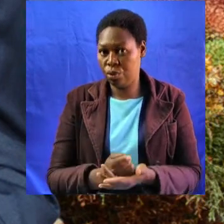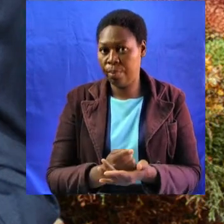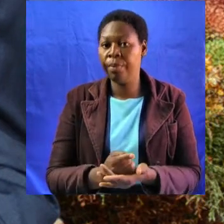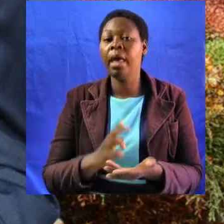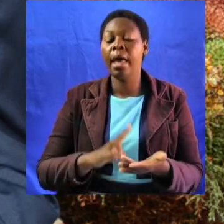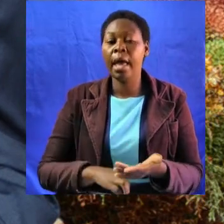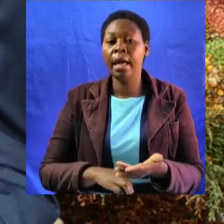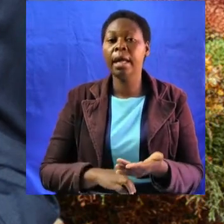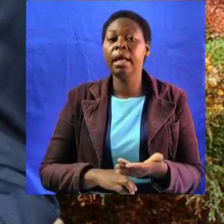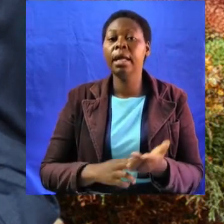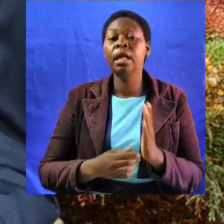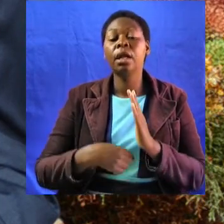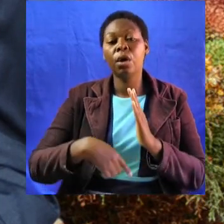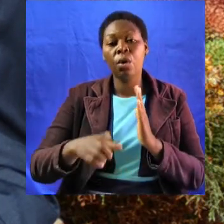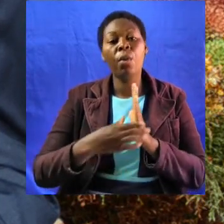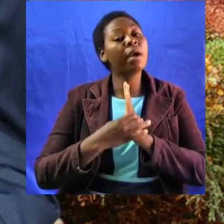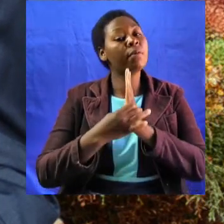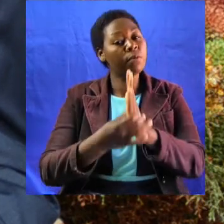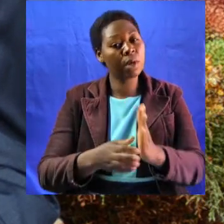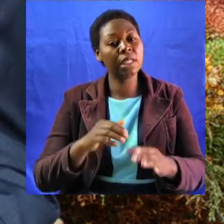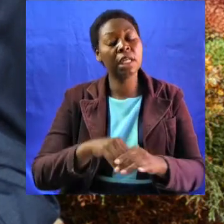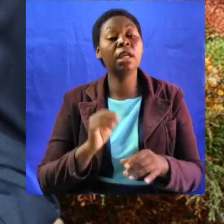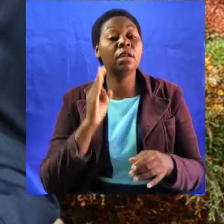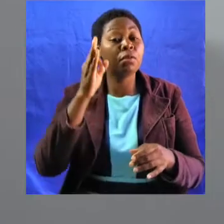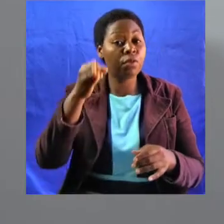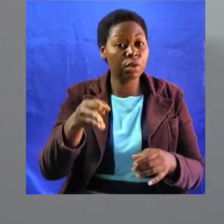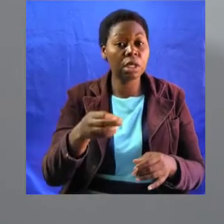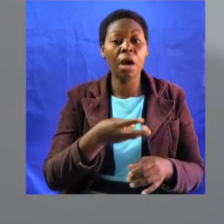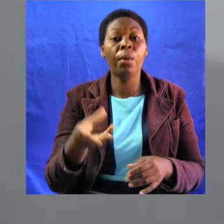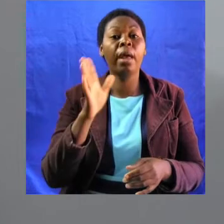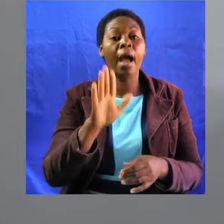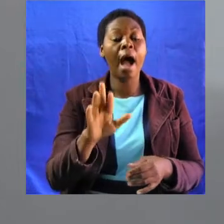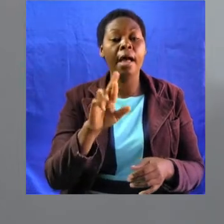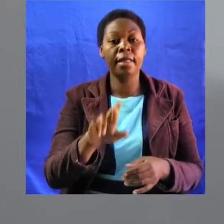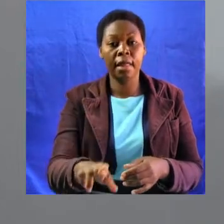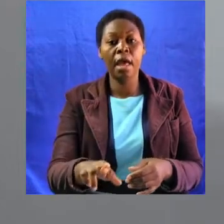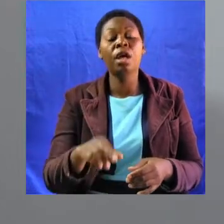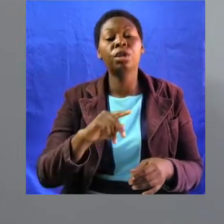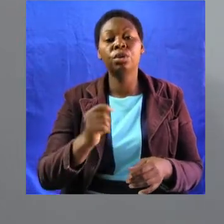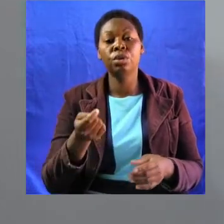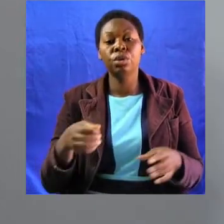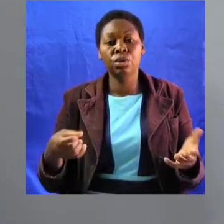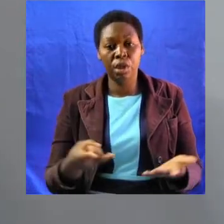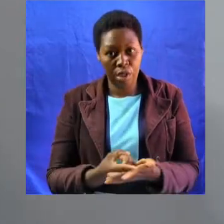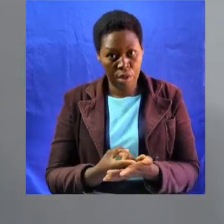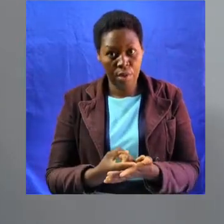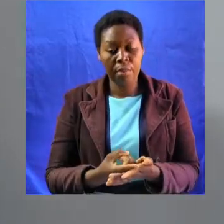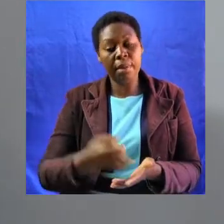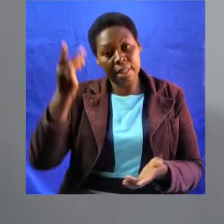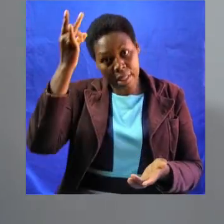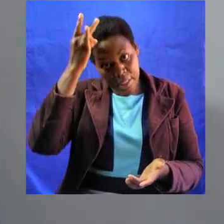forth, ticharamba tiri involved kubatsira madzimambo even eumambo weGreece kuti vaete pazano